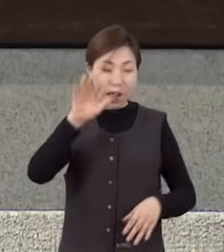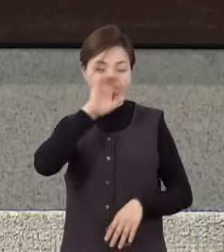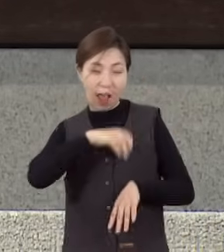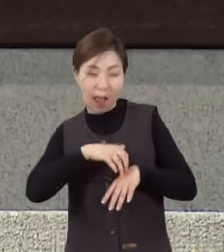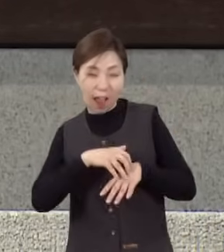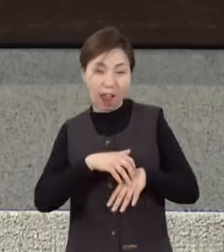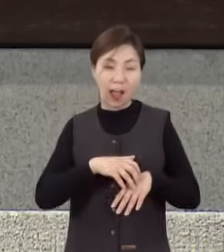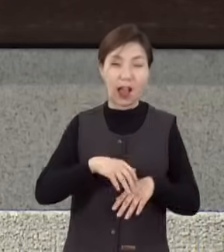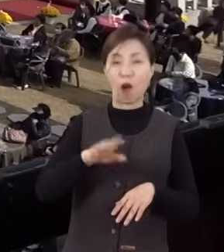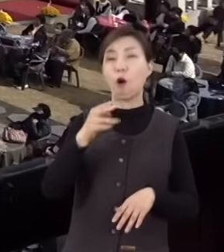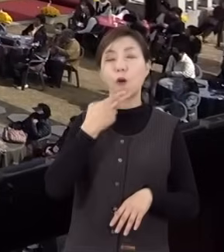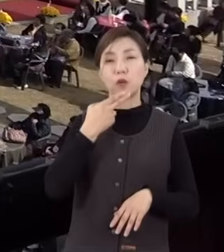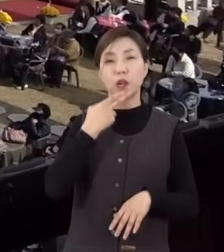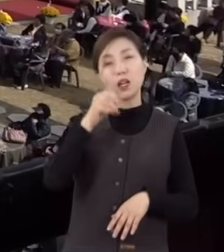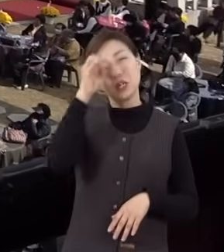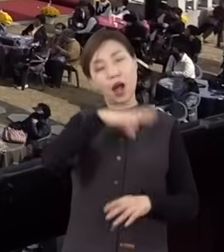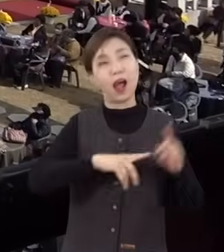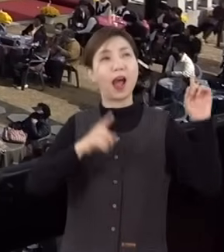쇠 빠지게 놀다가